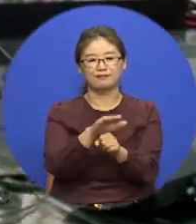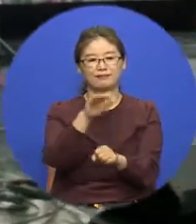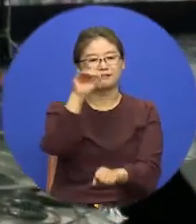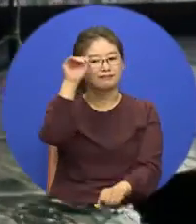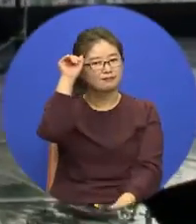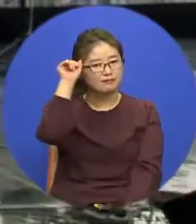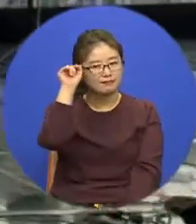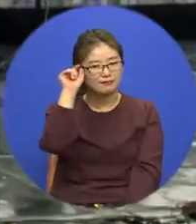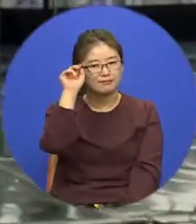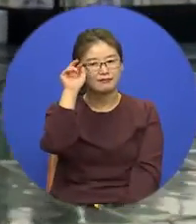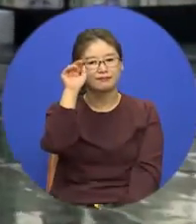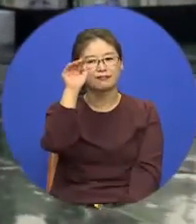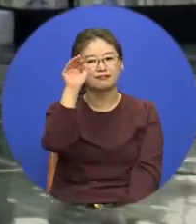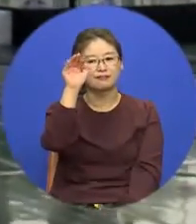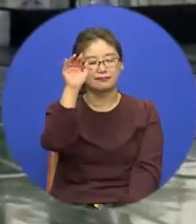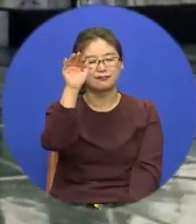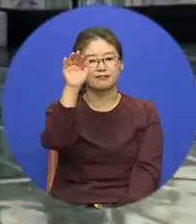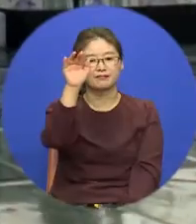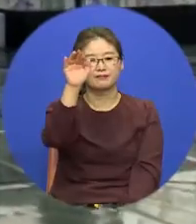사랑을